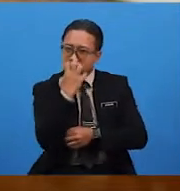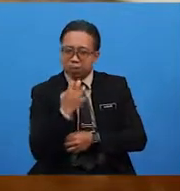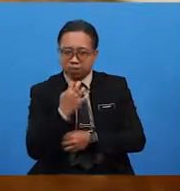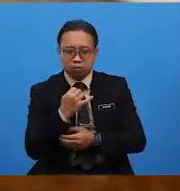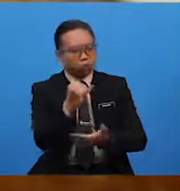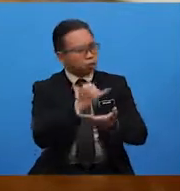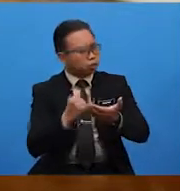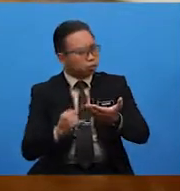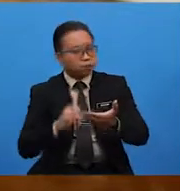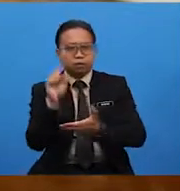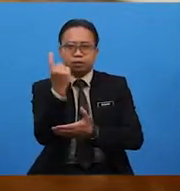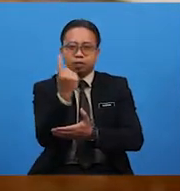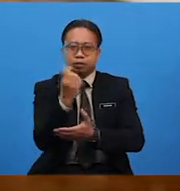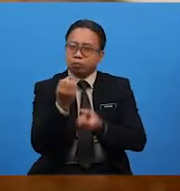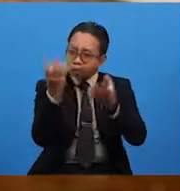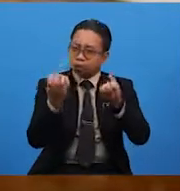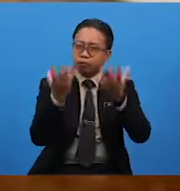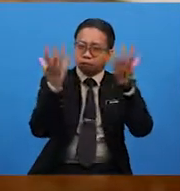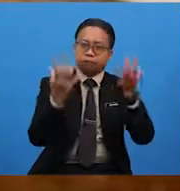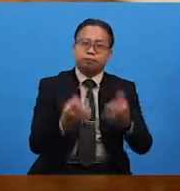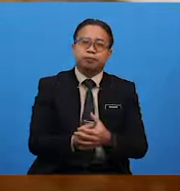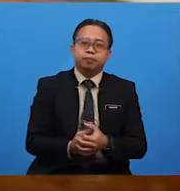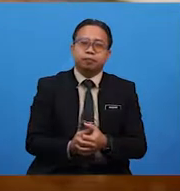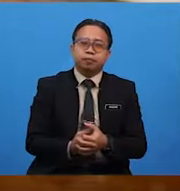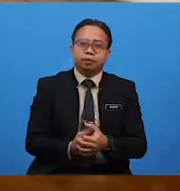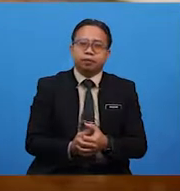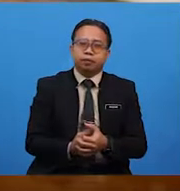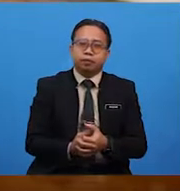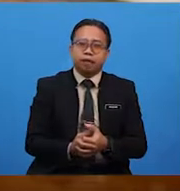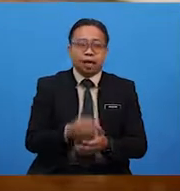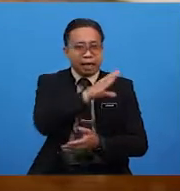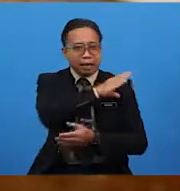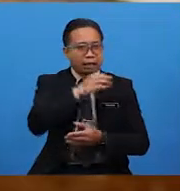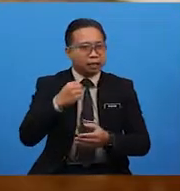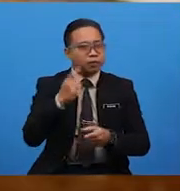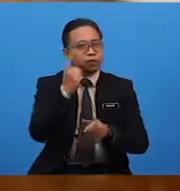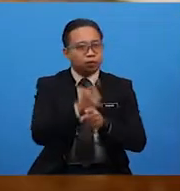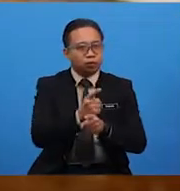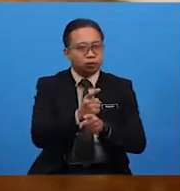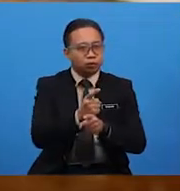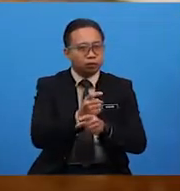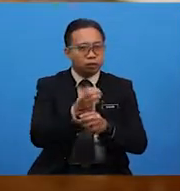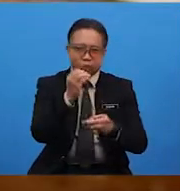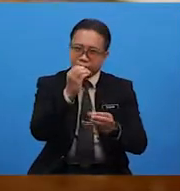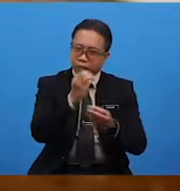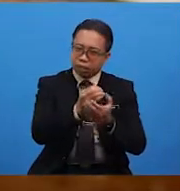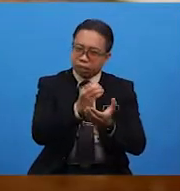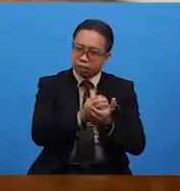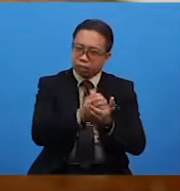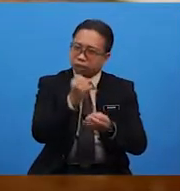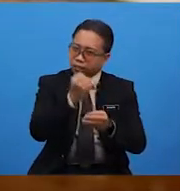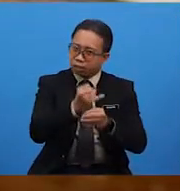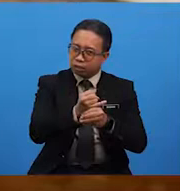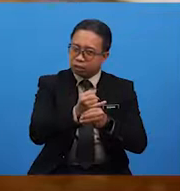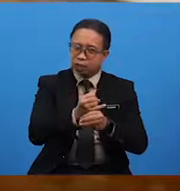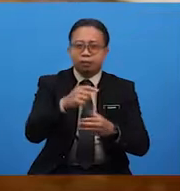masyarakat kita cantik atas ke itu yang dilakukan olehnya ya kayaknya sih dana sebenarnya one karya expression